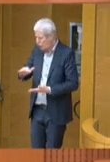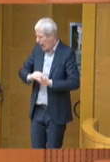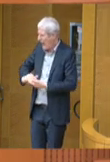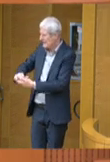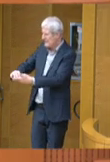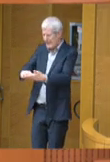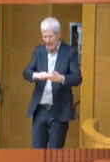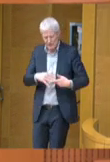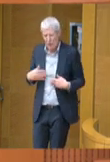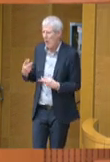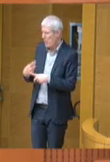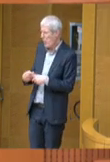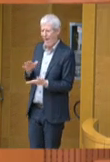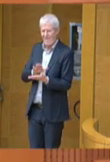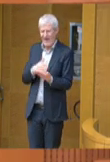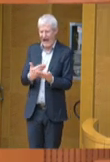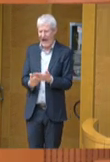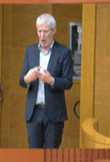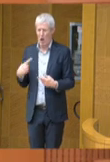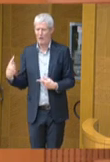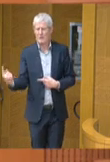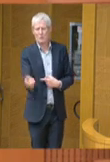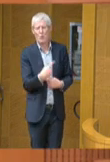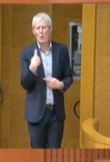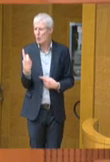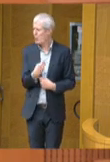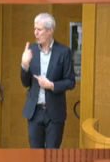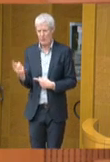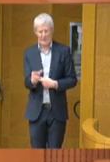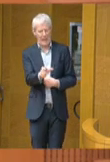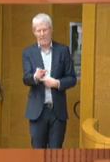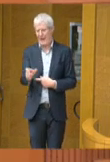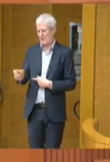anche attraverso la valorizzazione di tutte le individualità.